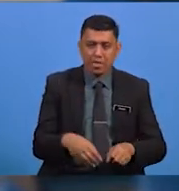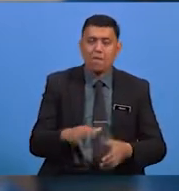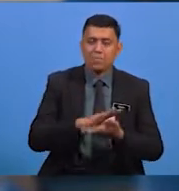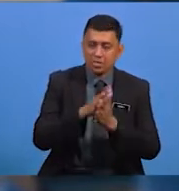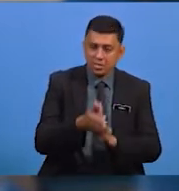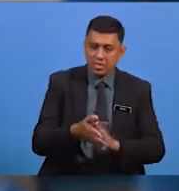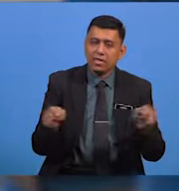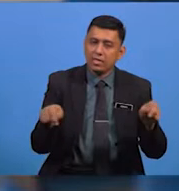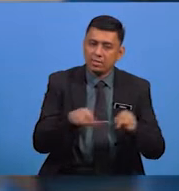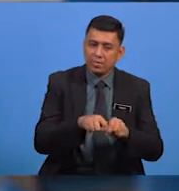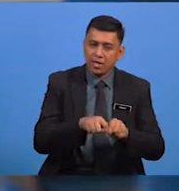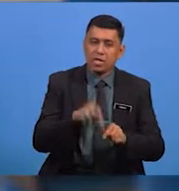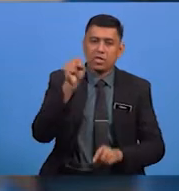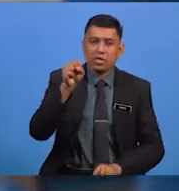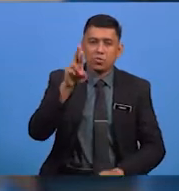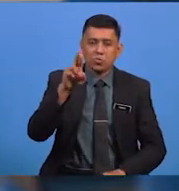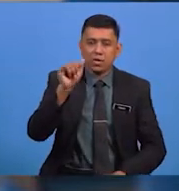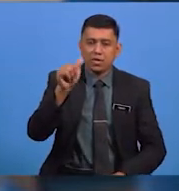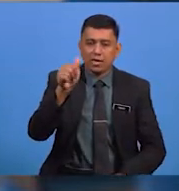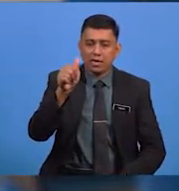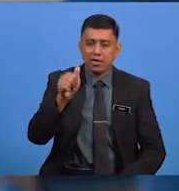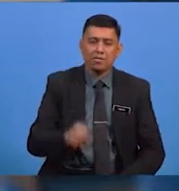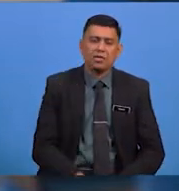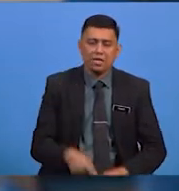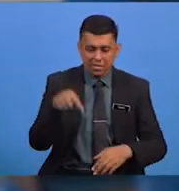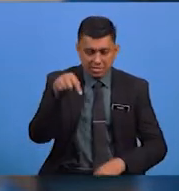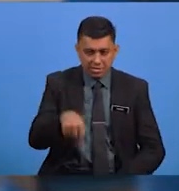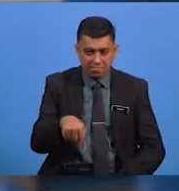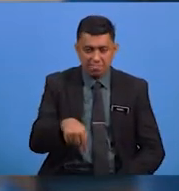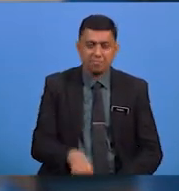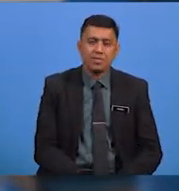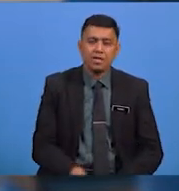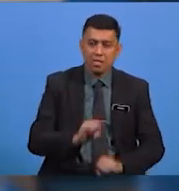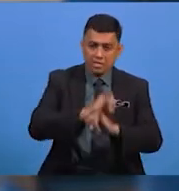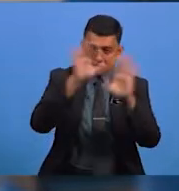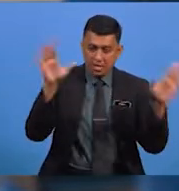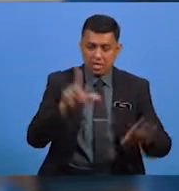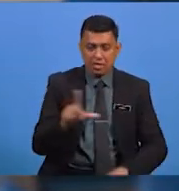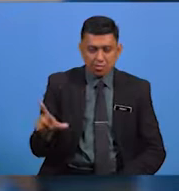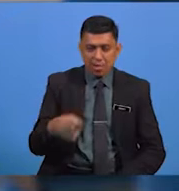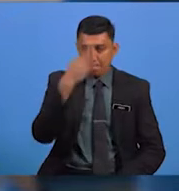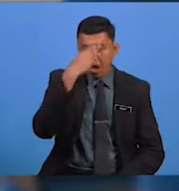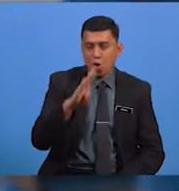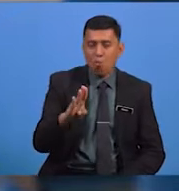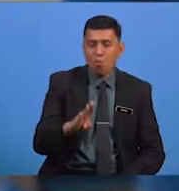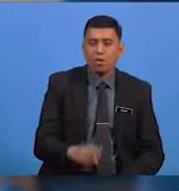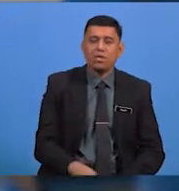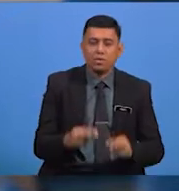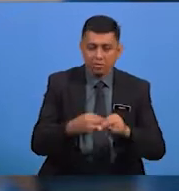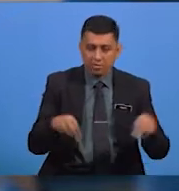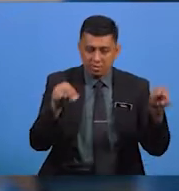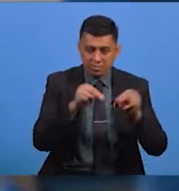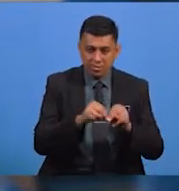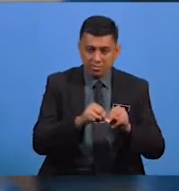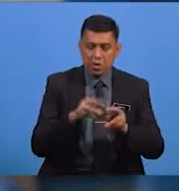menjadi seperti Suraya. Di sini, jelaslah bahawa nilai